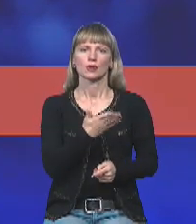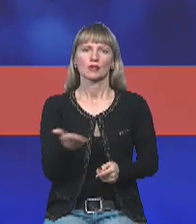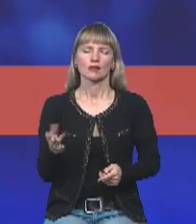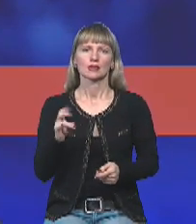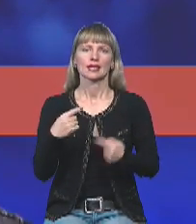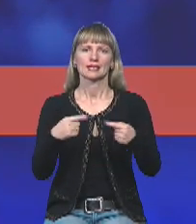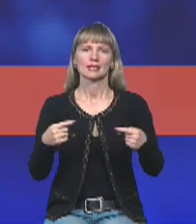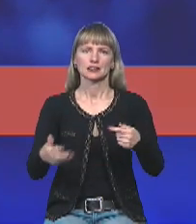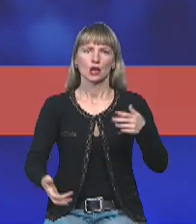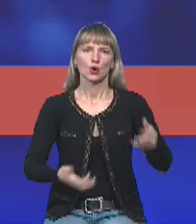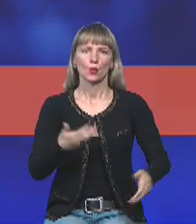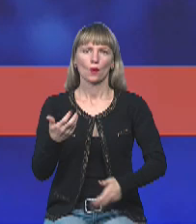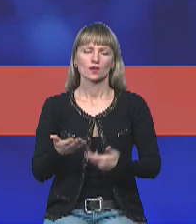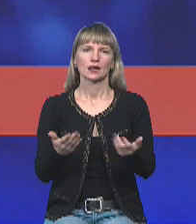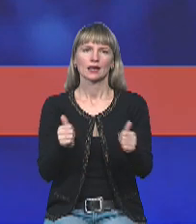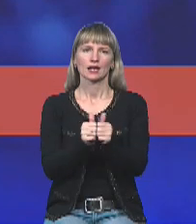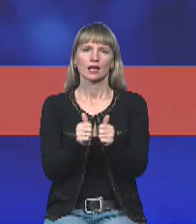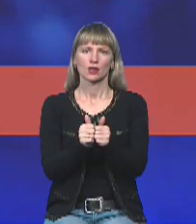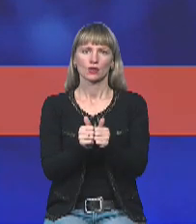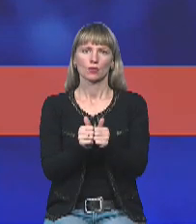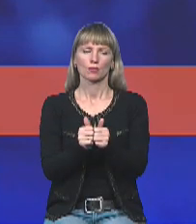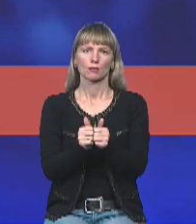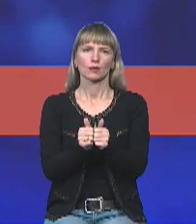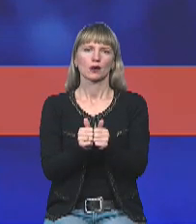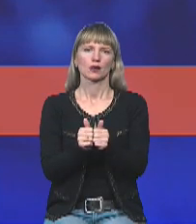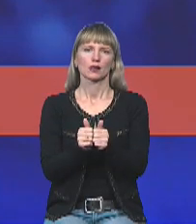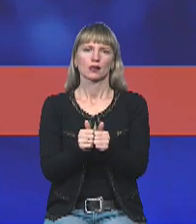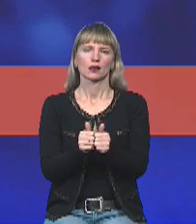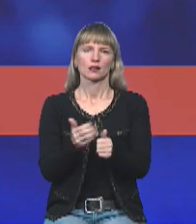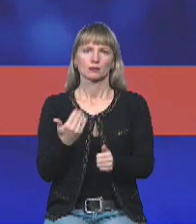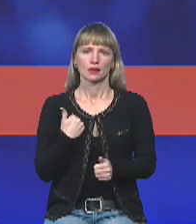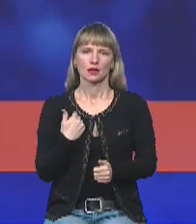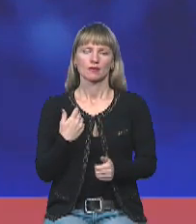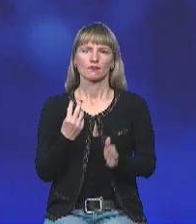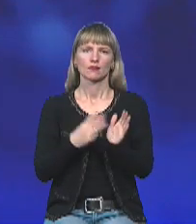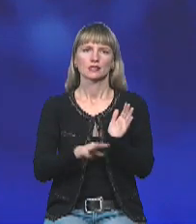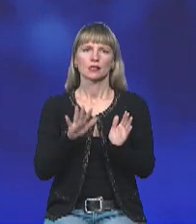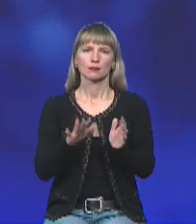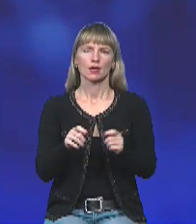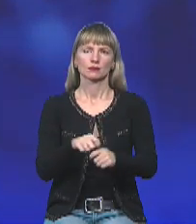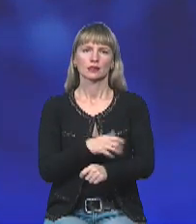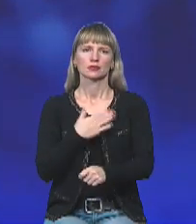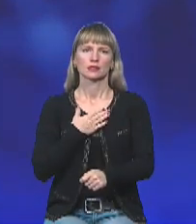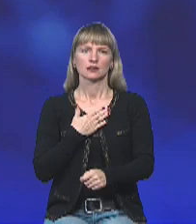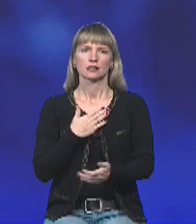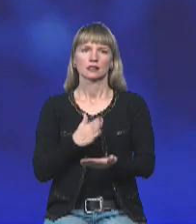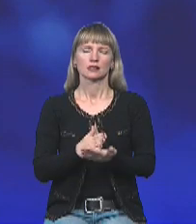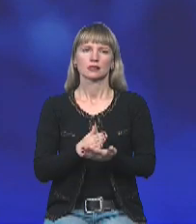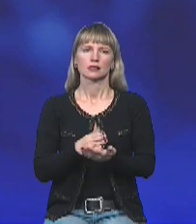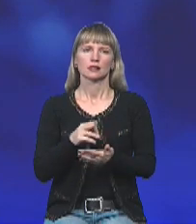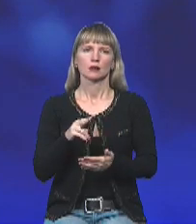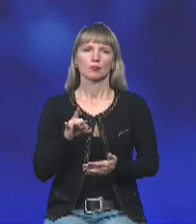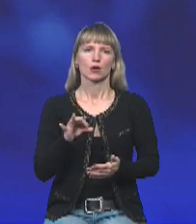на різні родовища, які рядом безпосередньо біля нас, і 85 км від нас знаходиться Просяна,